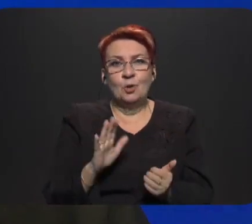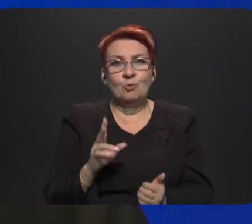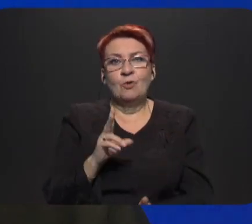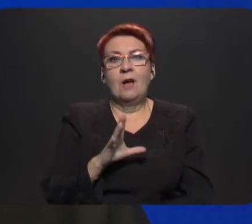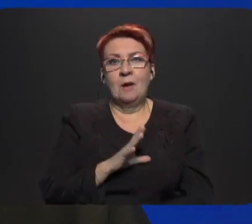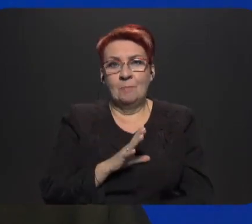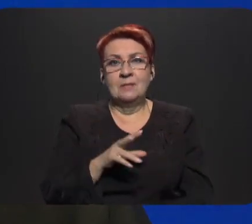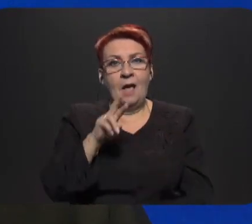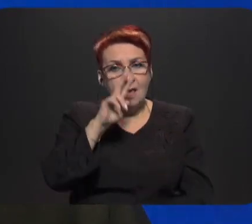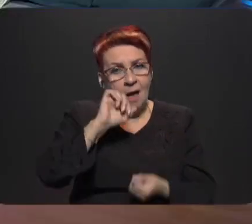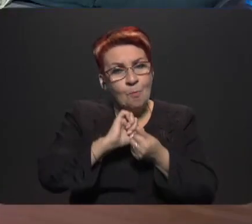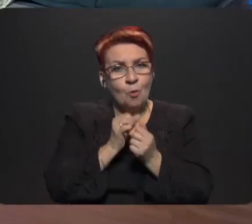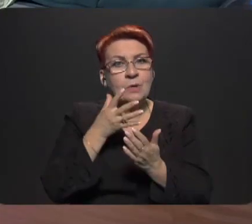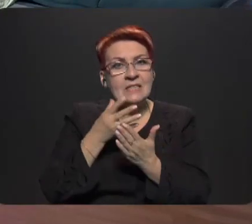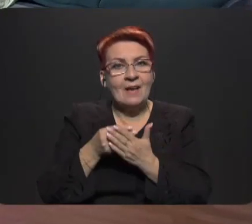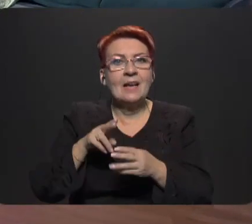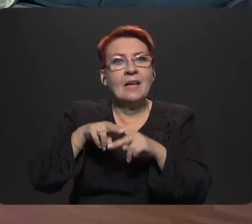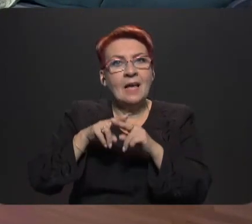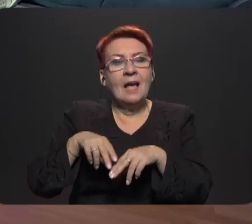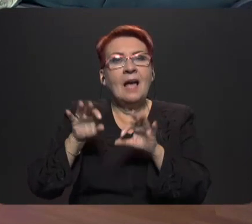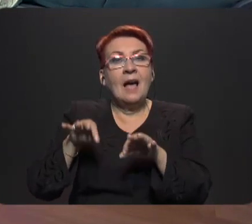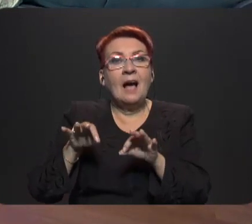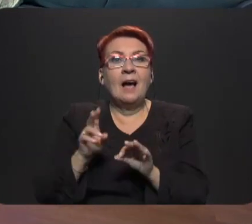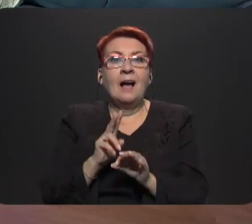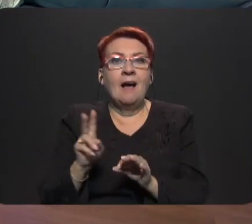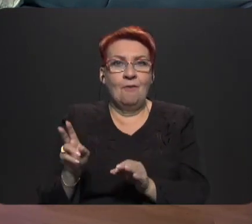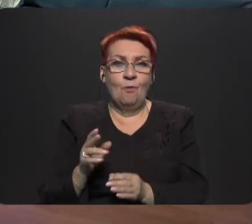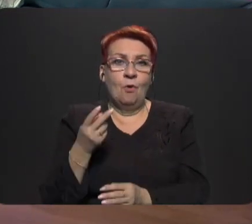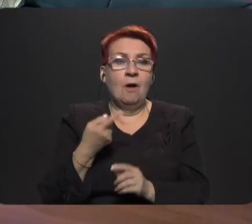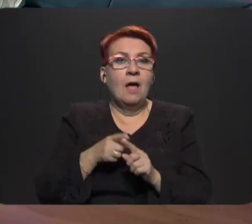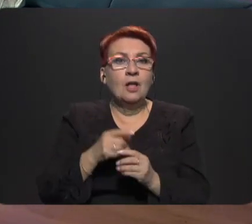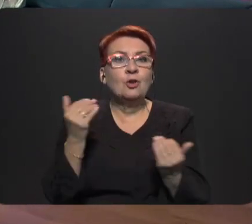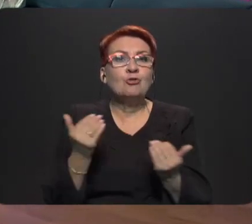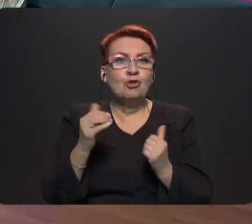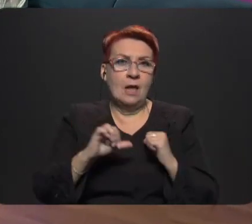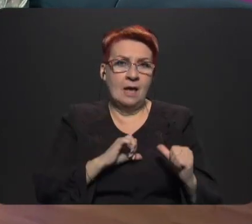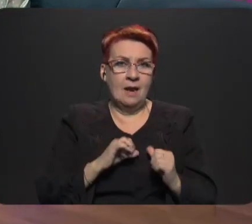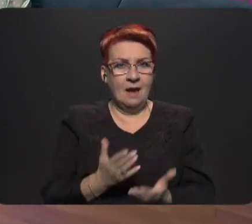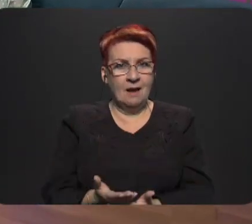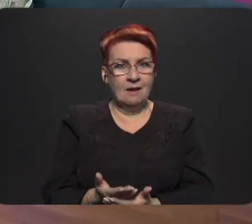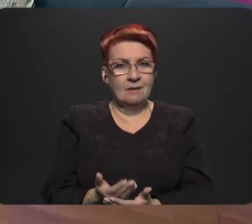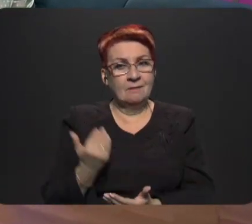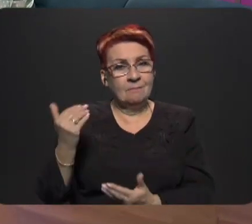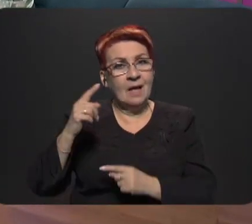Я их помню, крестников. Вот это грех мой или как мне тут